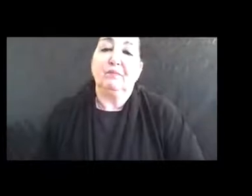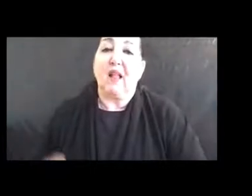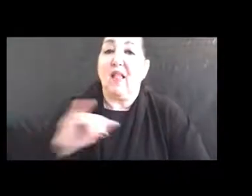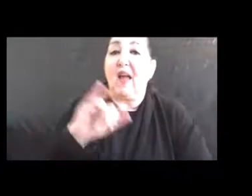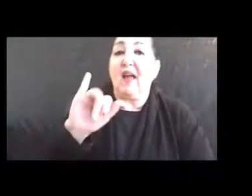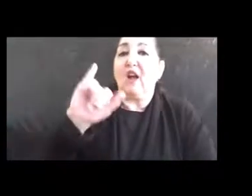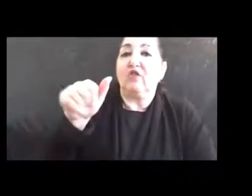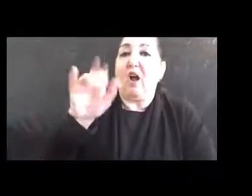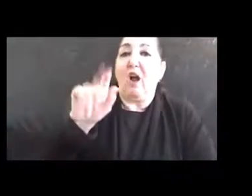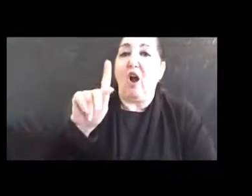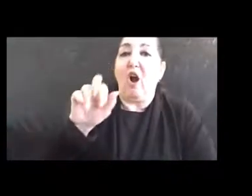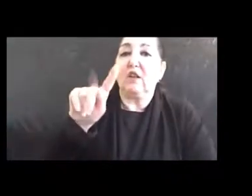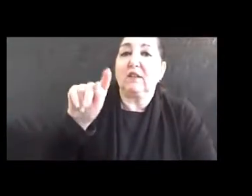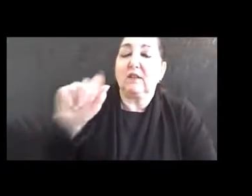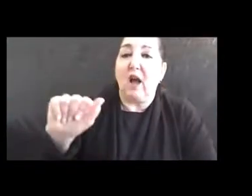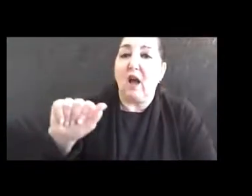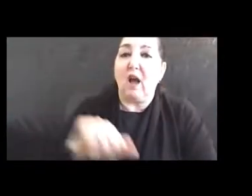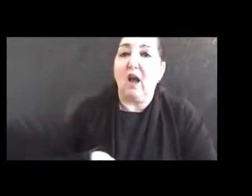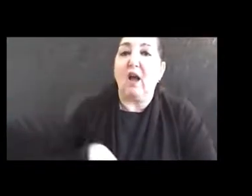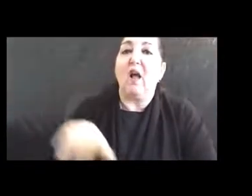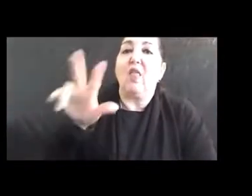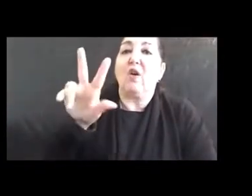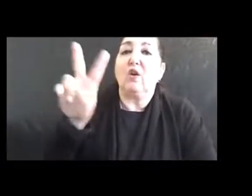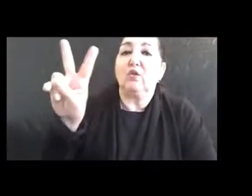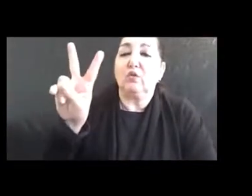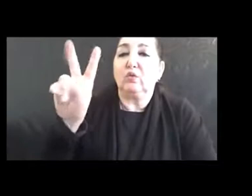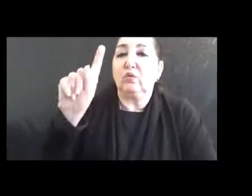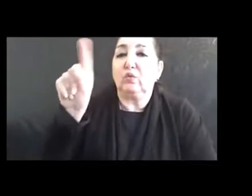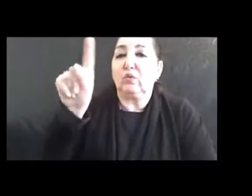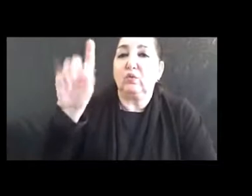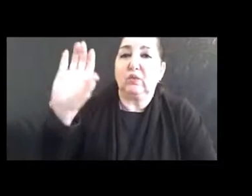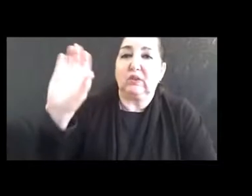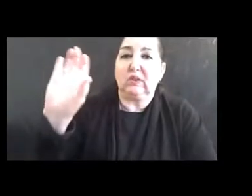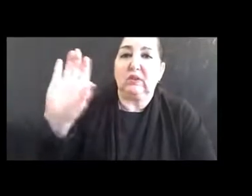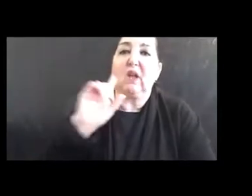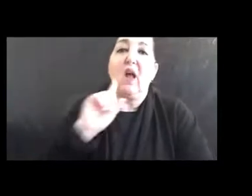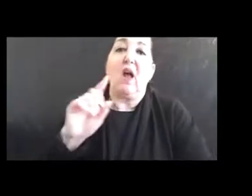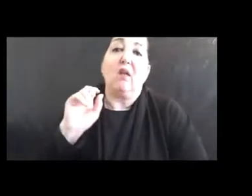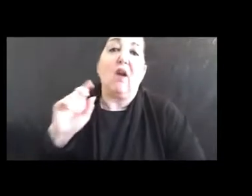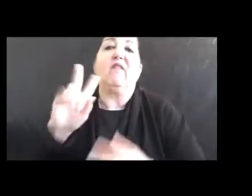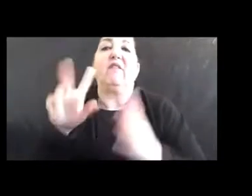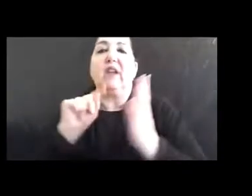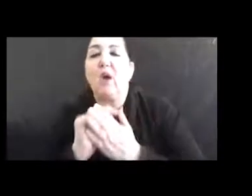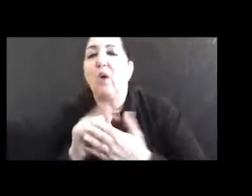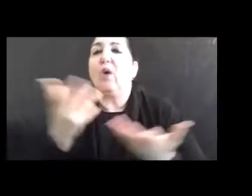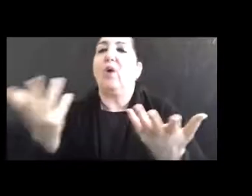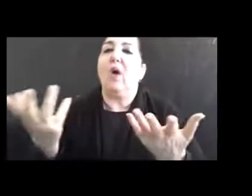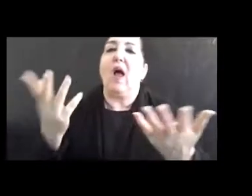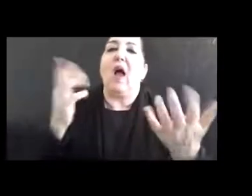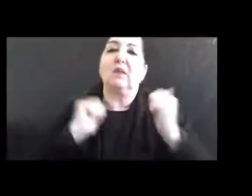bikin acara. Sebenarnya dari acara macam Jakarta 32, Oke Video, pameran-pameran,